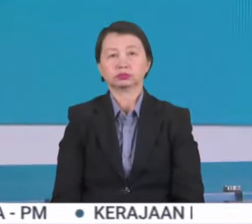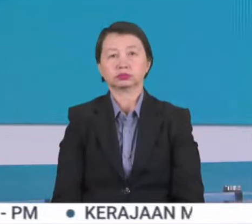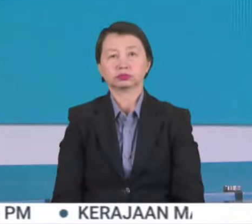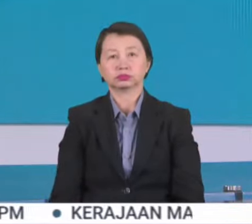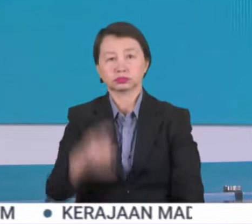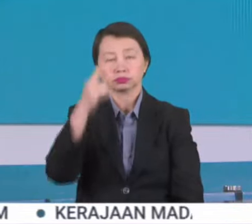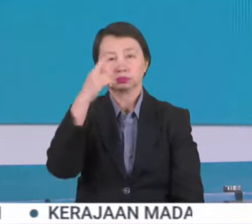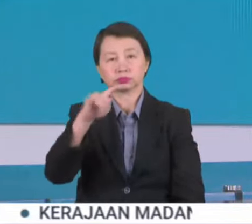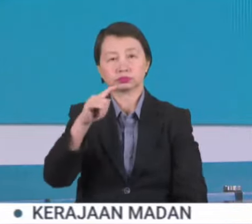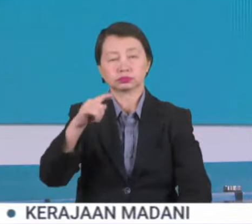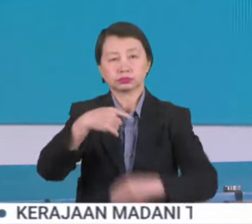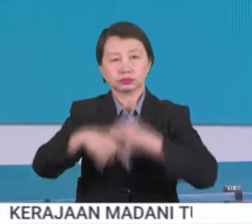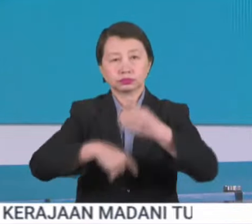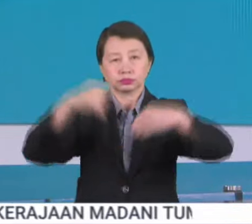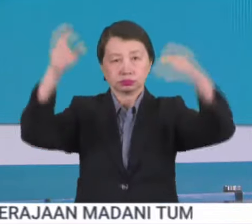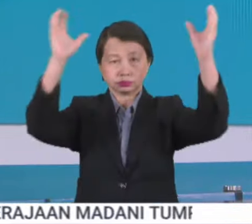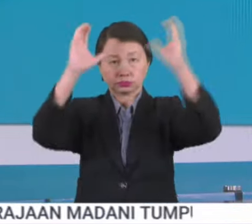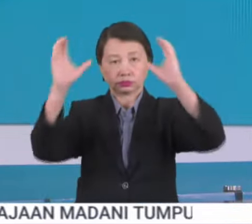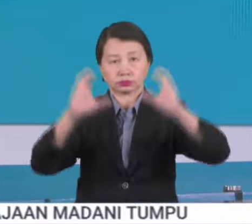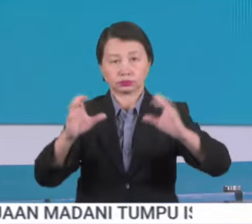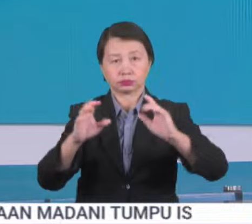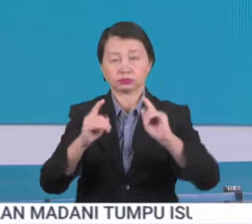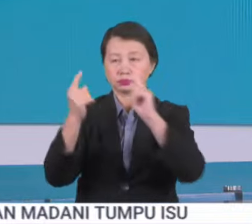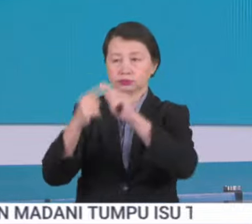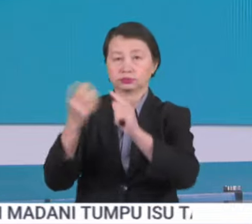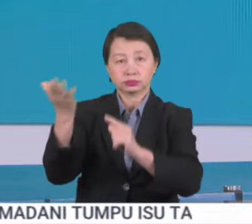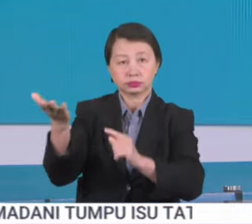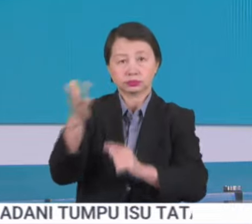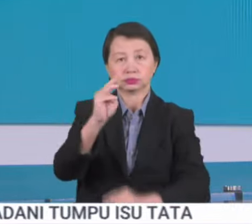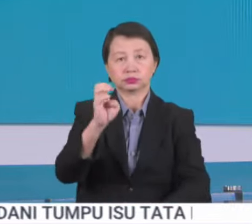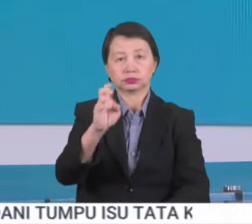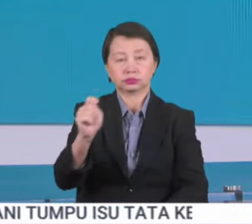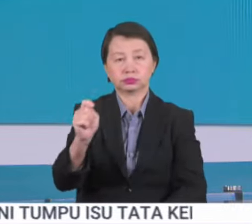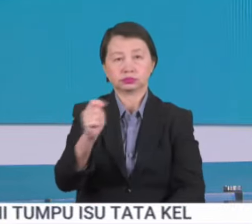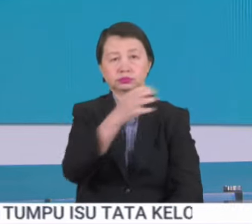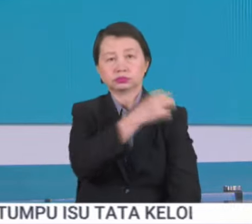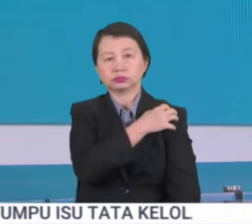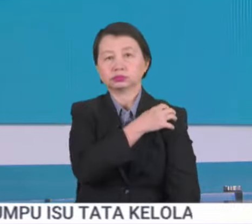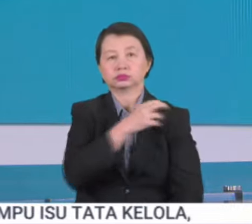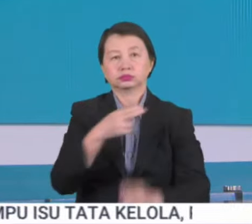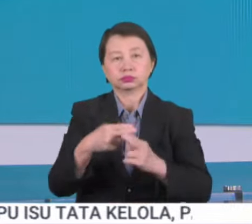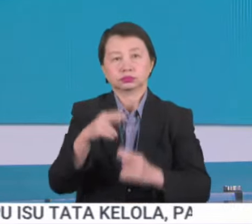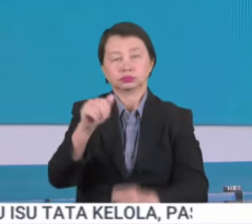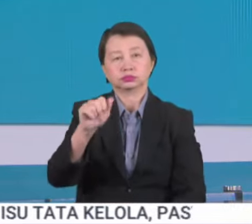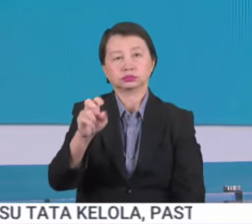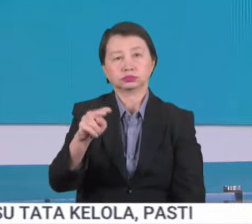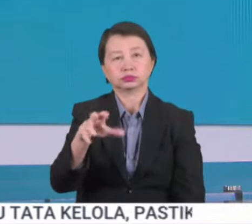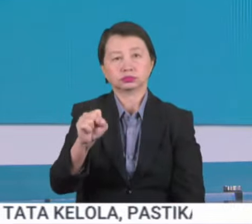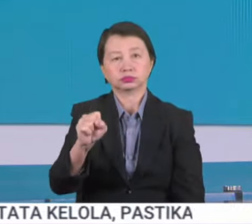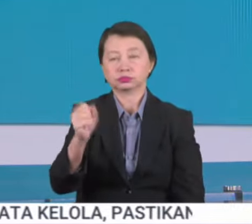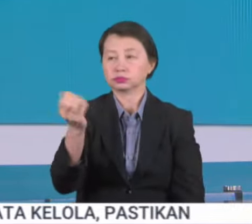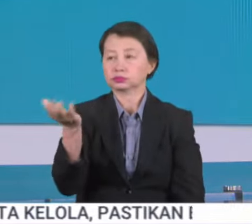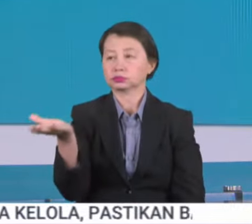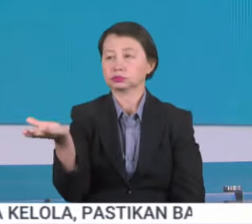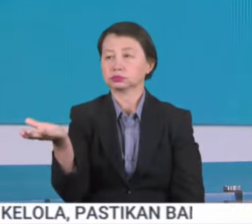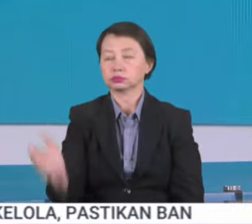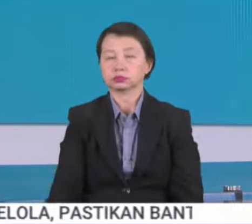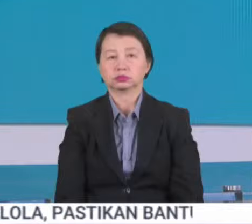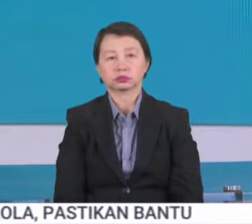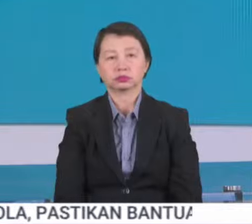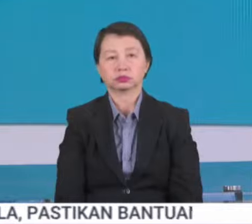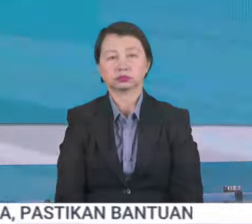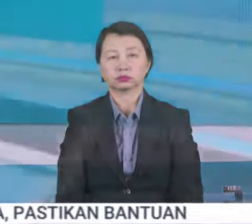Baik, saudara, untuk perkembangan cuaca seluruh negara, kita ke Met Malaysia bersama pegawainya Anis Asma Ahmad Muhtar.